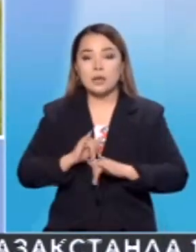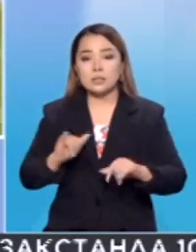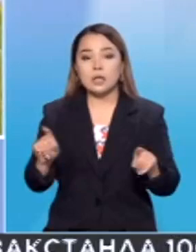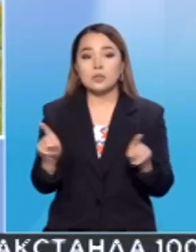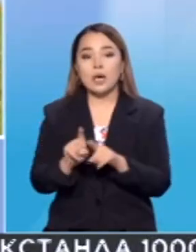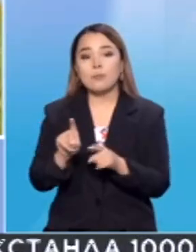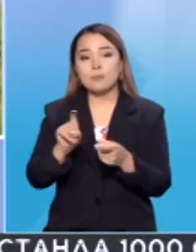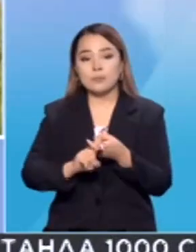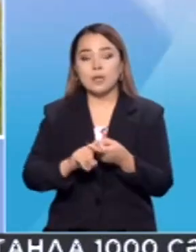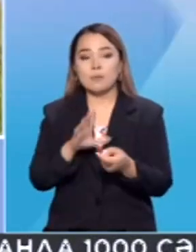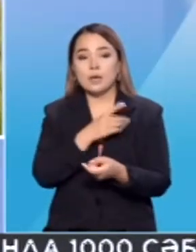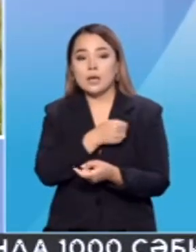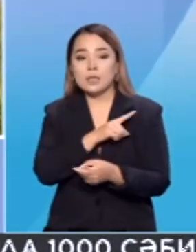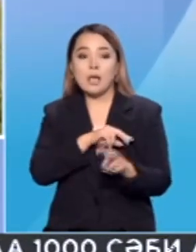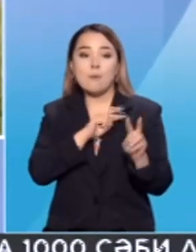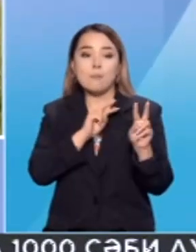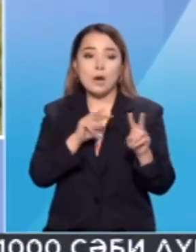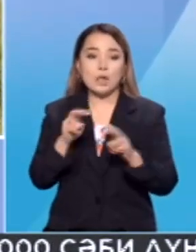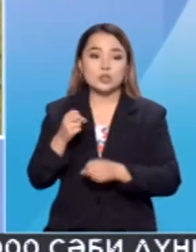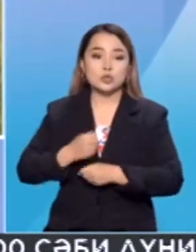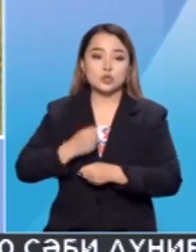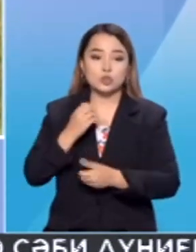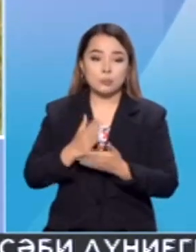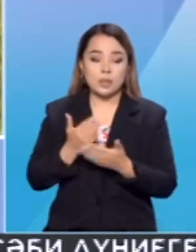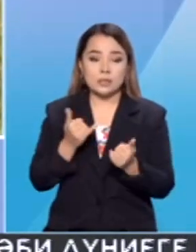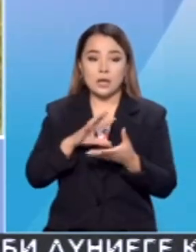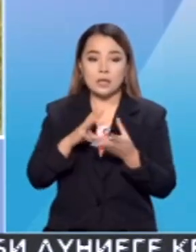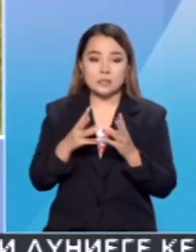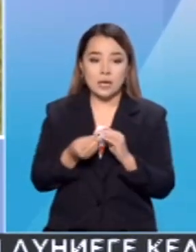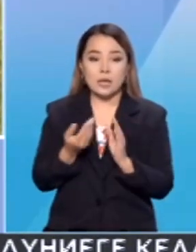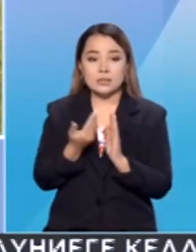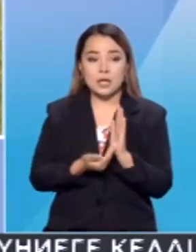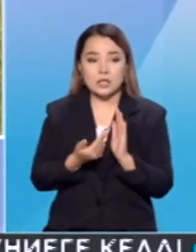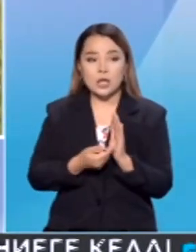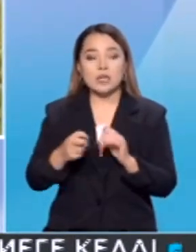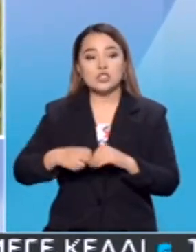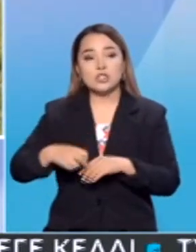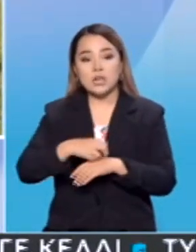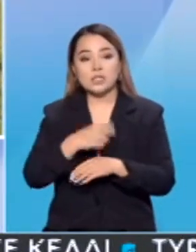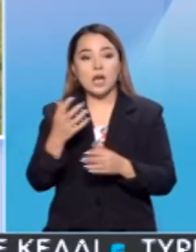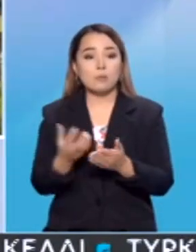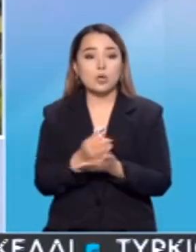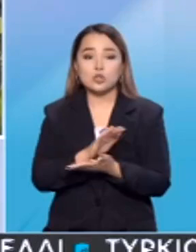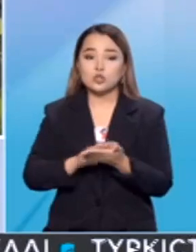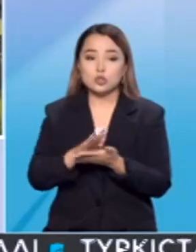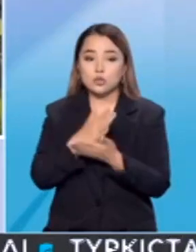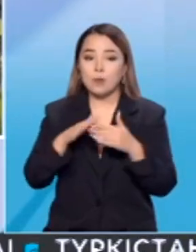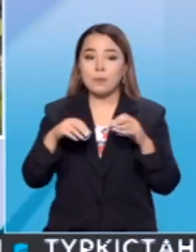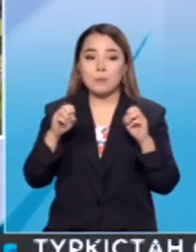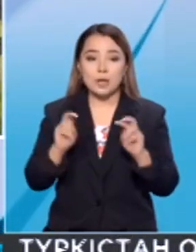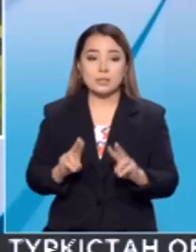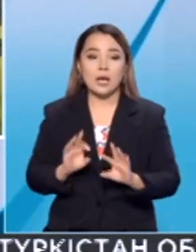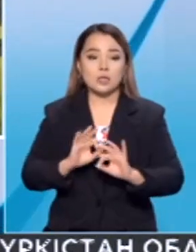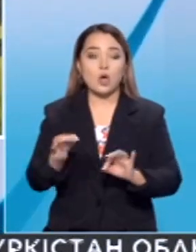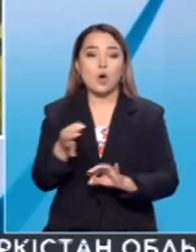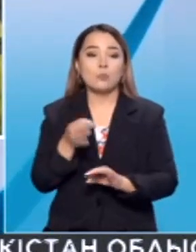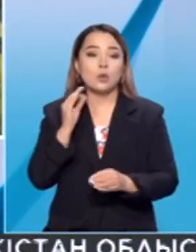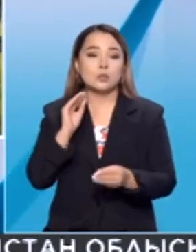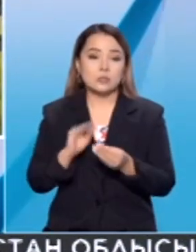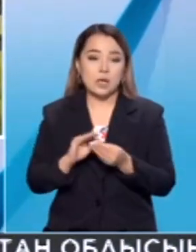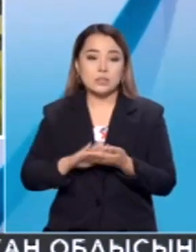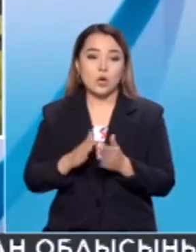байланысты фитосанитариялық бақылауды күшейтілді. Арнайы сараптама кезінде шегірткелер табылған жоқ. Мамандардың айтуынша, облыста жағдай